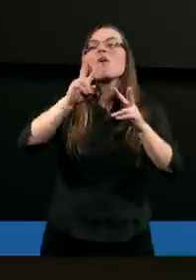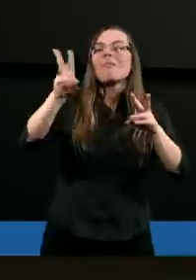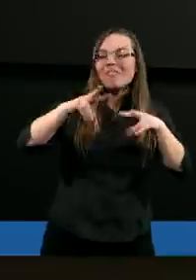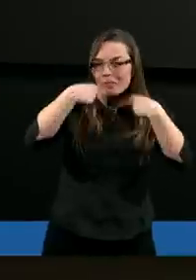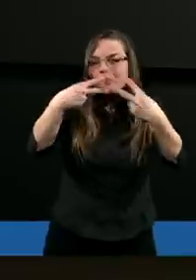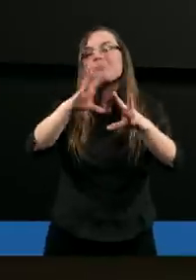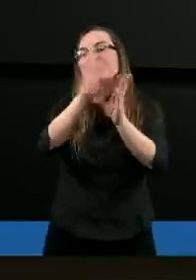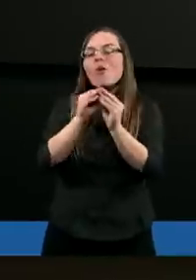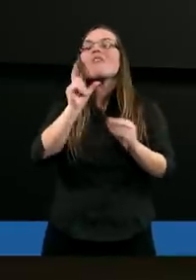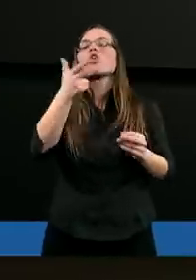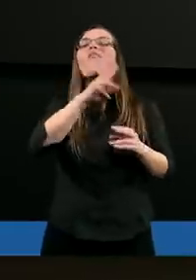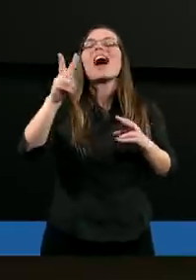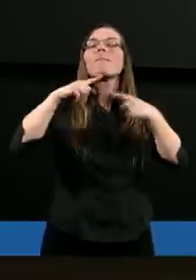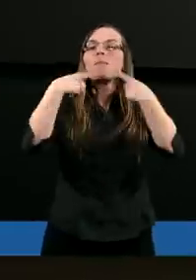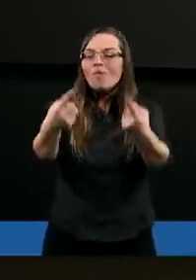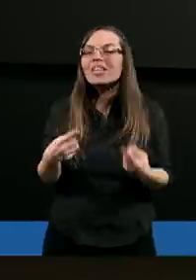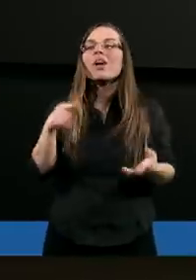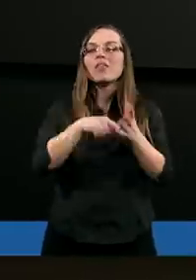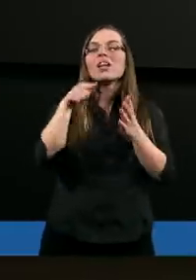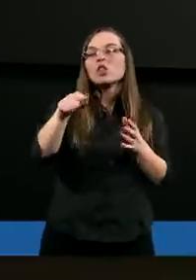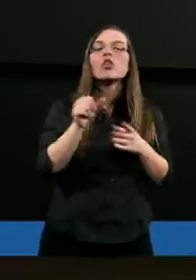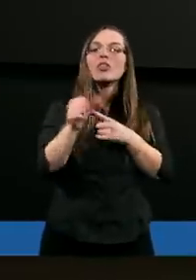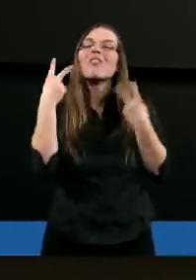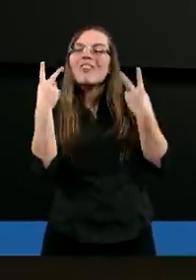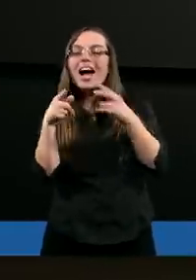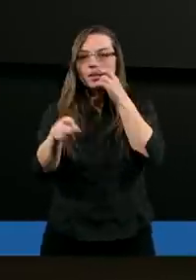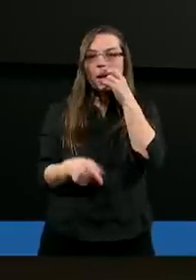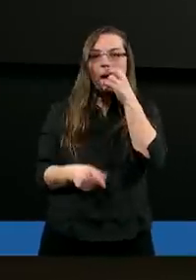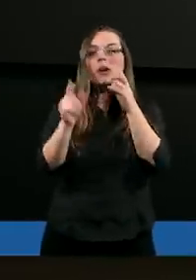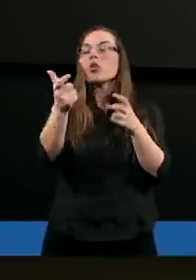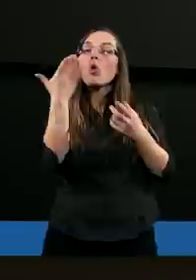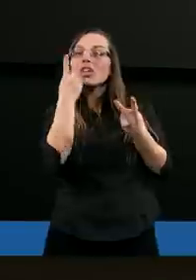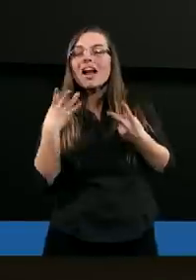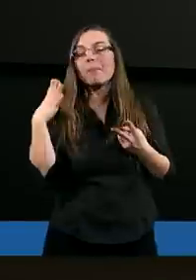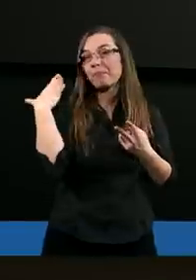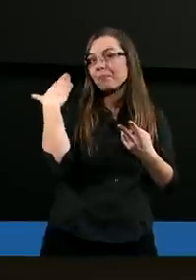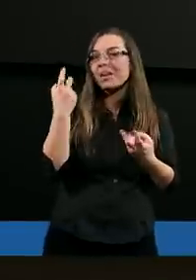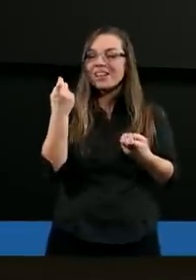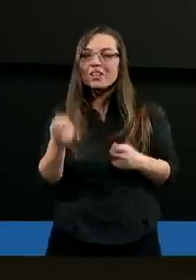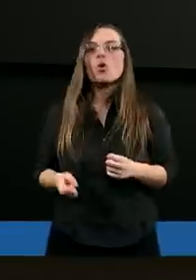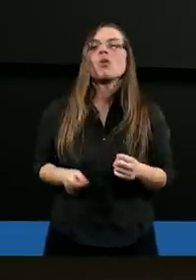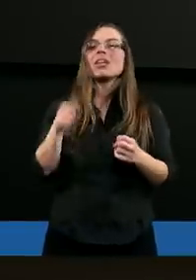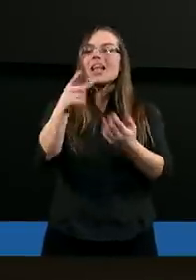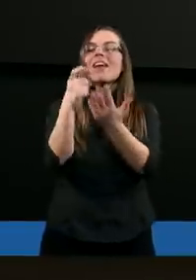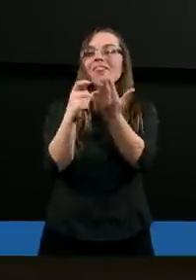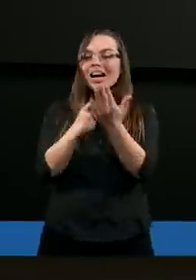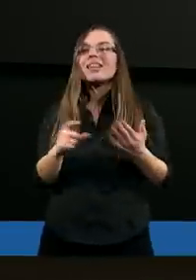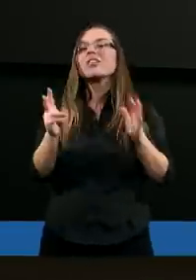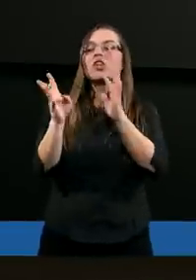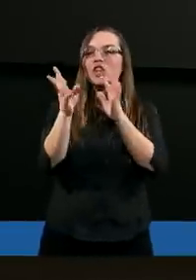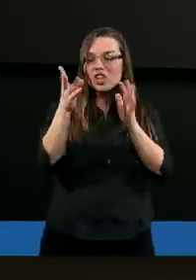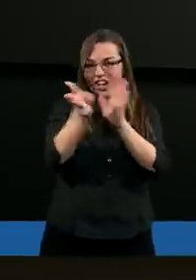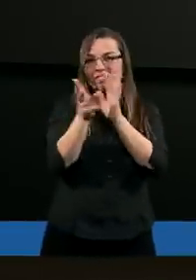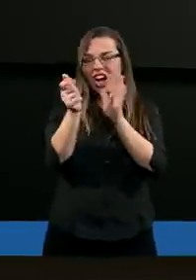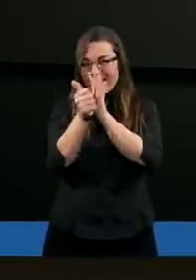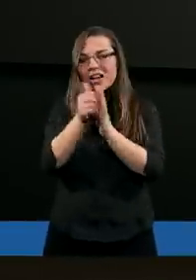wszystko, co wam powiedziałem. Tak? No i potem to właśnie tekst, który był czytany przed chwilą, z 13 wersetu 16 rozdziału,